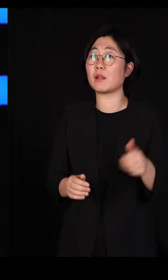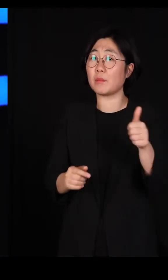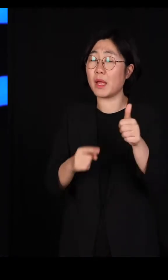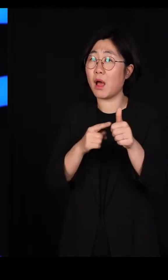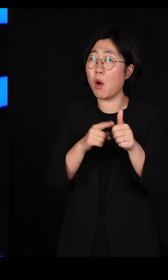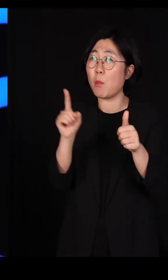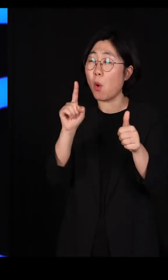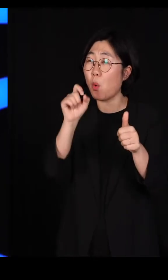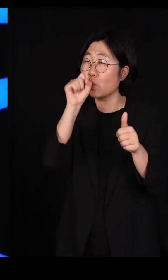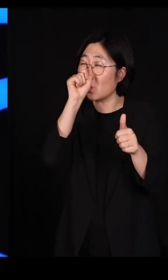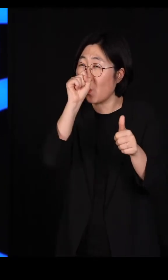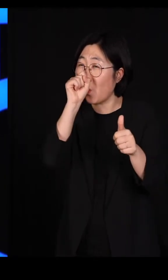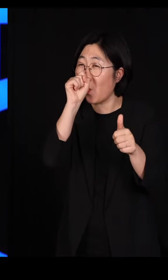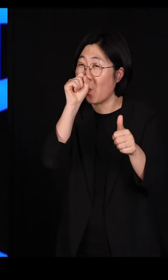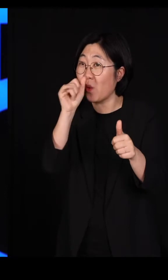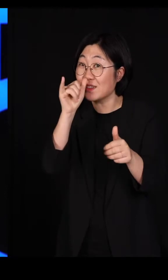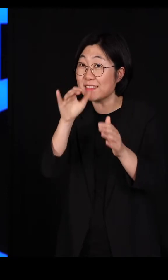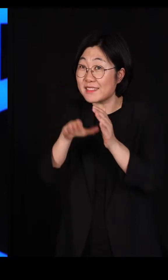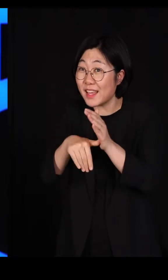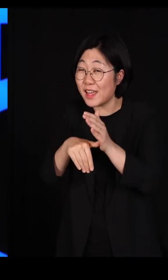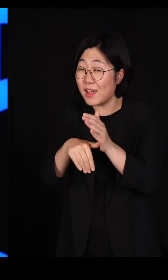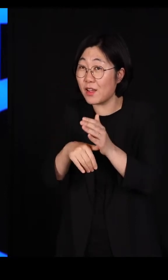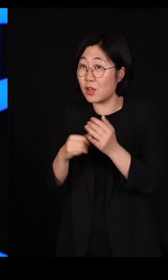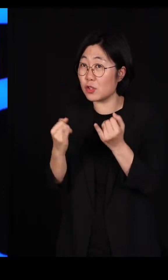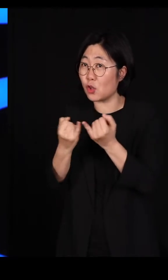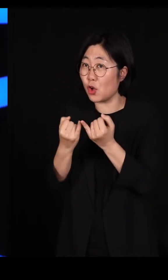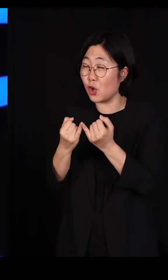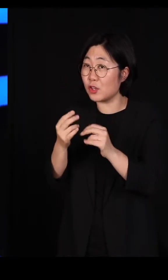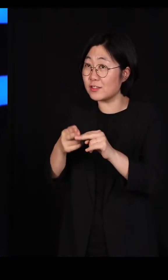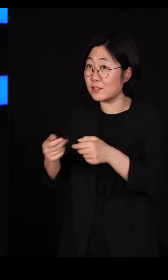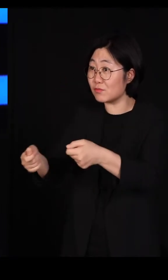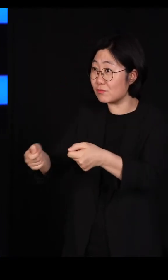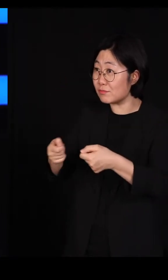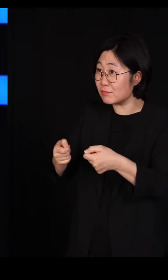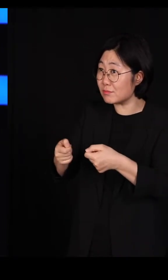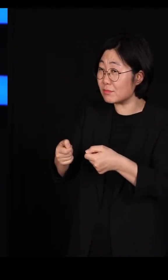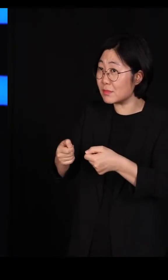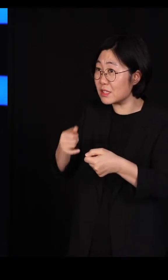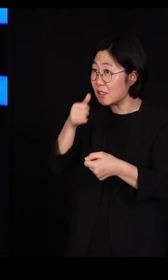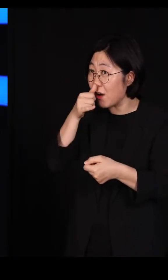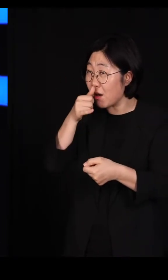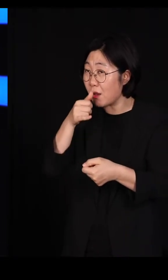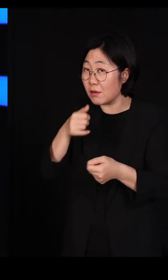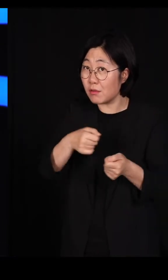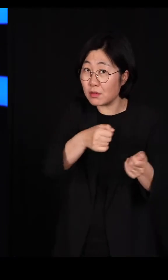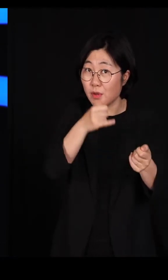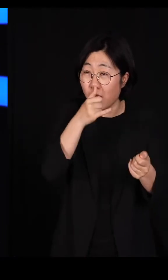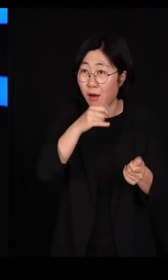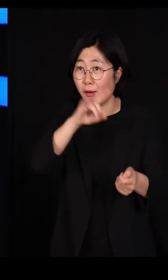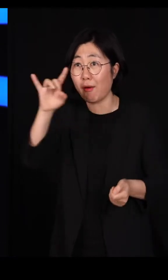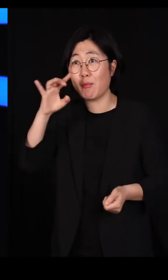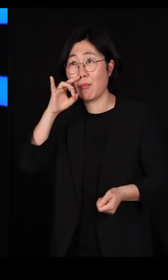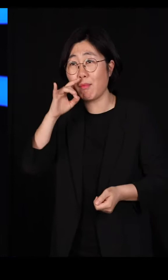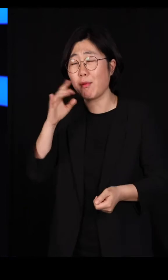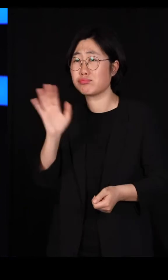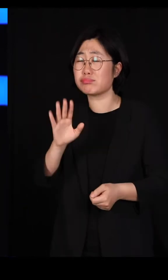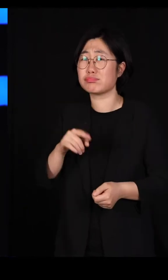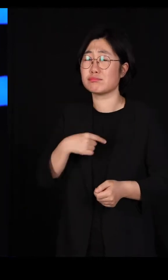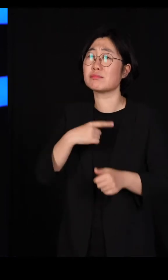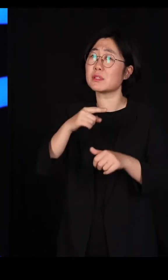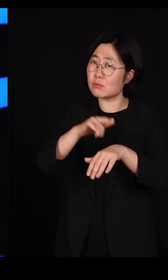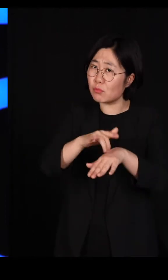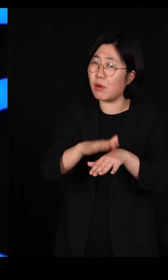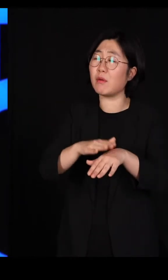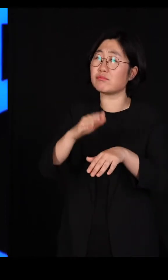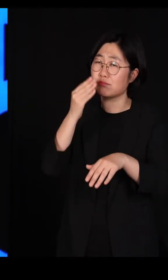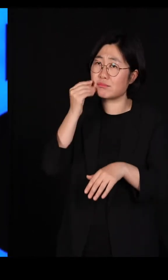무언가를 좋아한다고 했을 때 그걸 여자가 잘 차려 주는지, 은근히 뭐 별 의도는 없어요. 그냥 우리의 습관이에요. 뭐